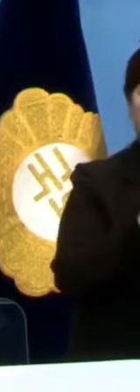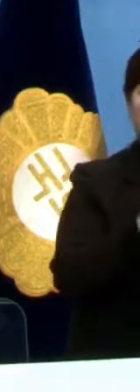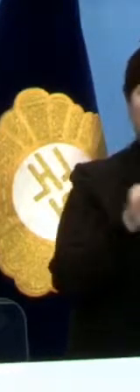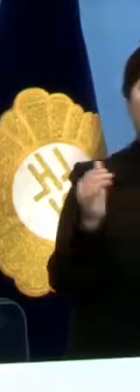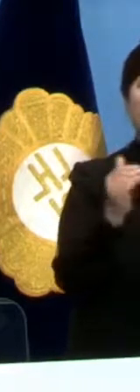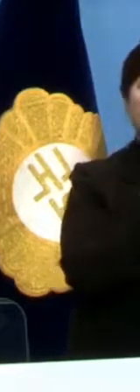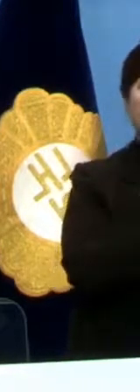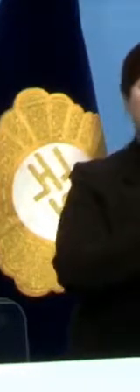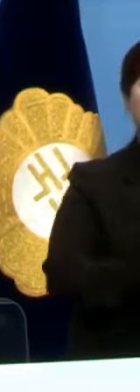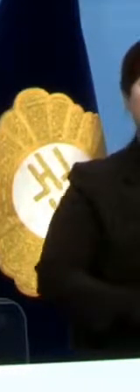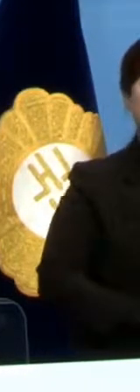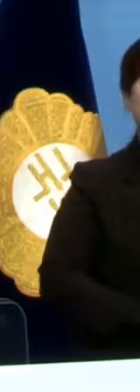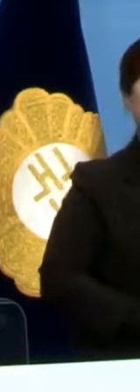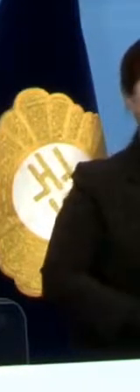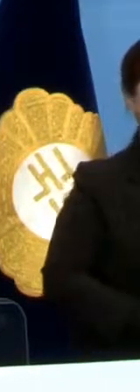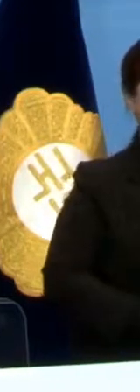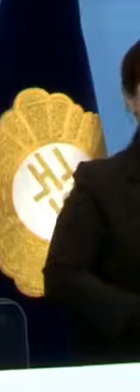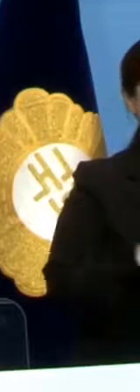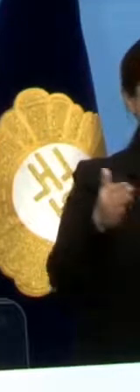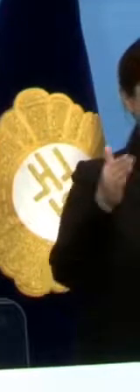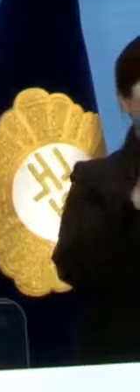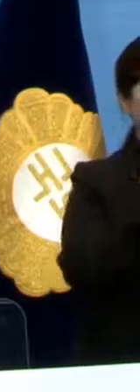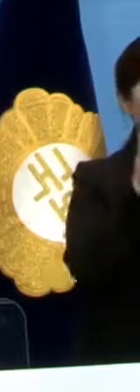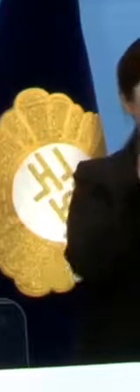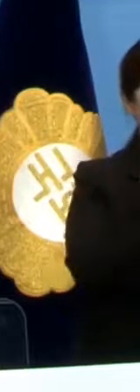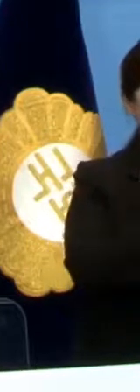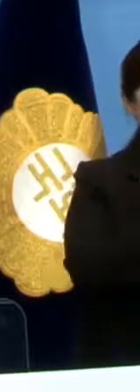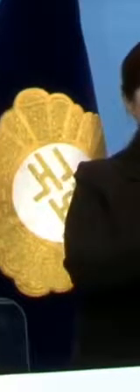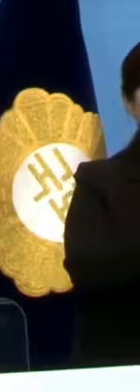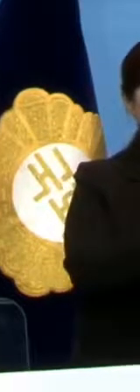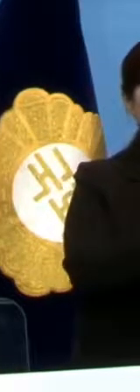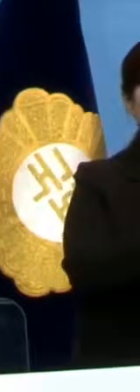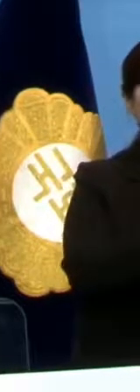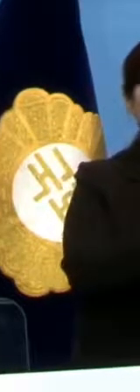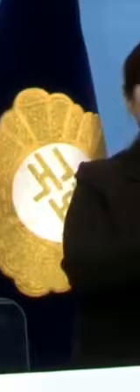합의를 이제 했습니다. 그러던 중에